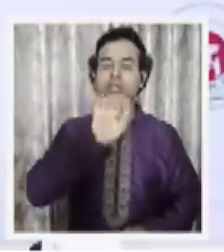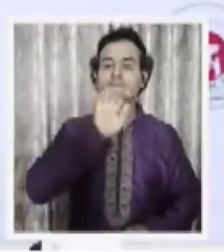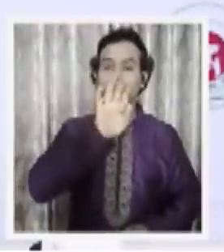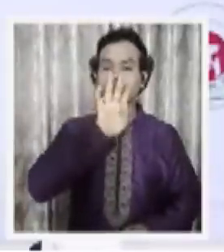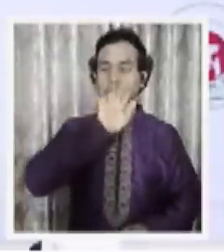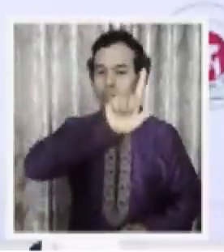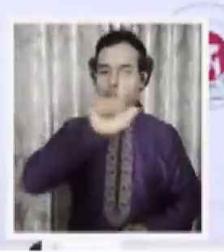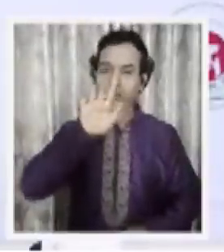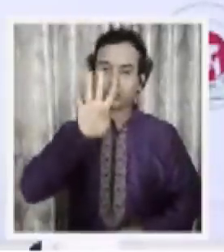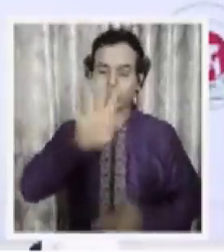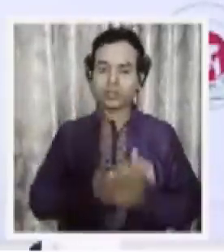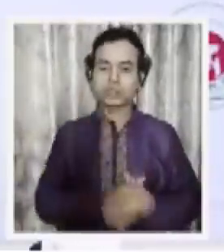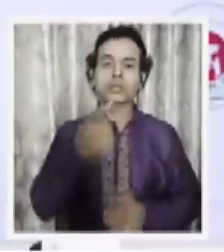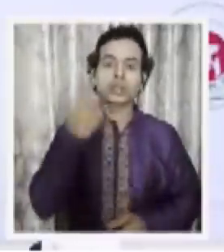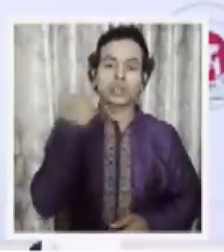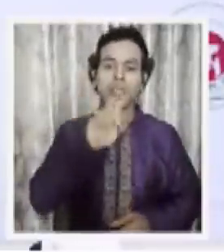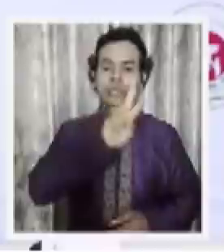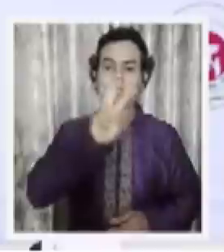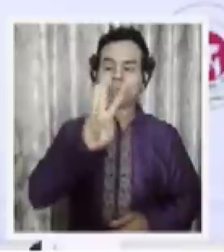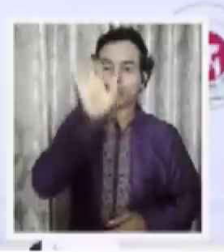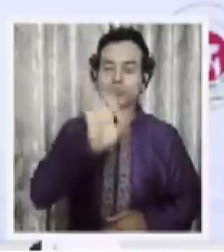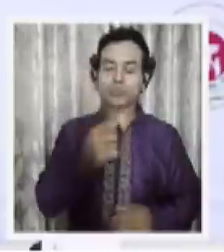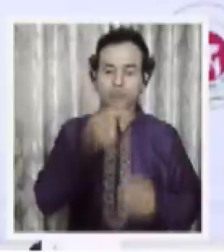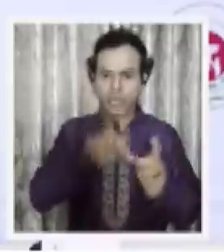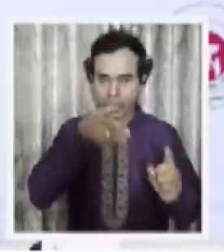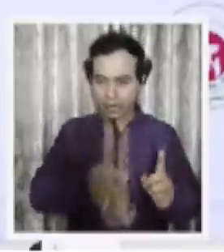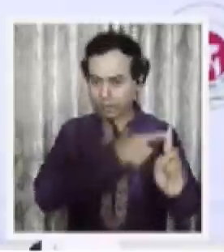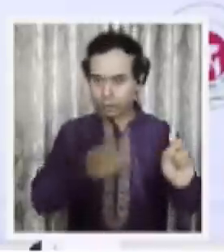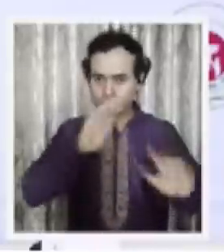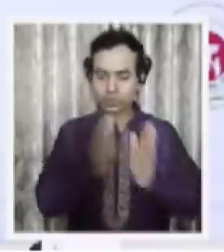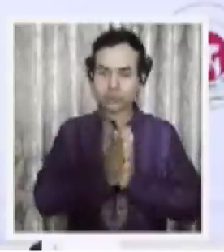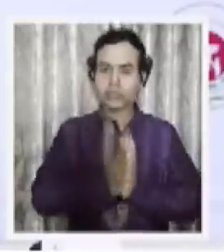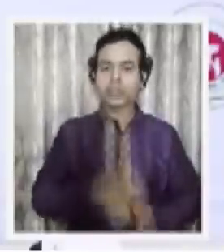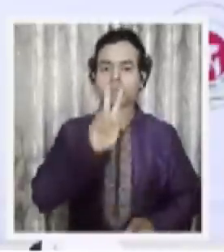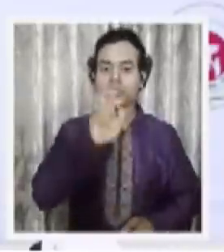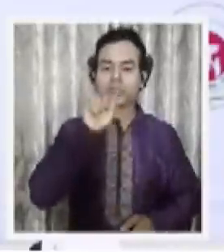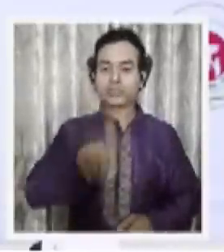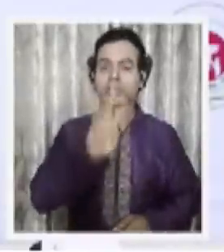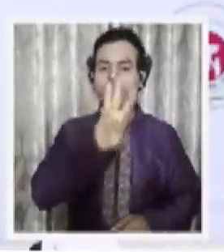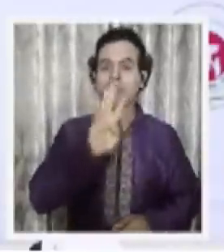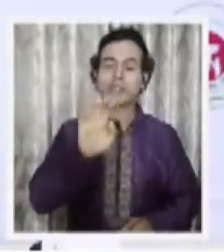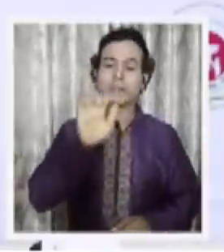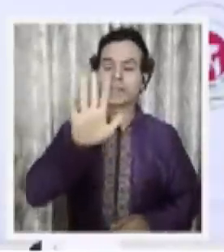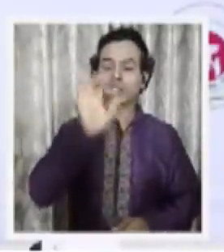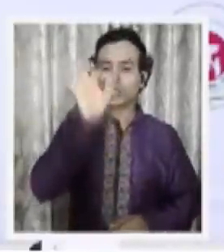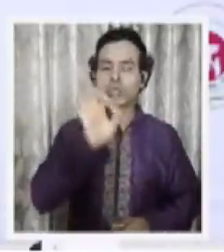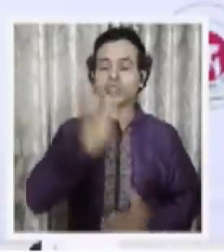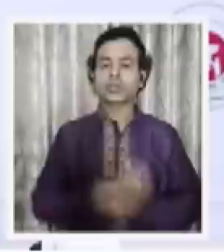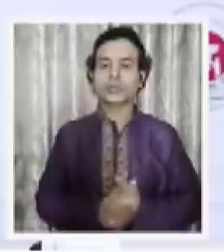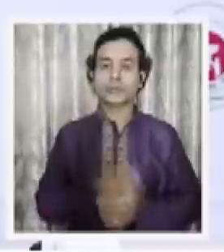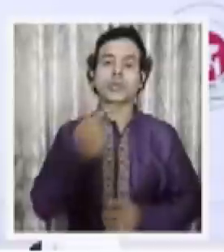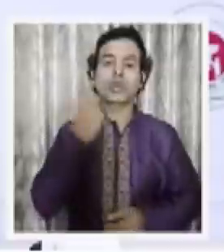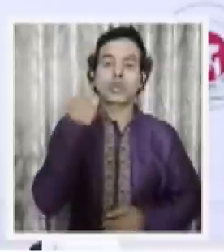2,46,674 জন। 24 ঘন্টায় শনাক্তের হার 23.78% এবং এ পর্যন্ত শনাক্তের হার